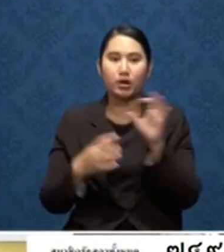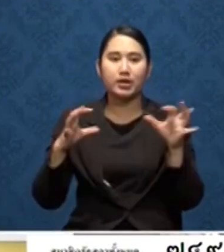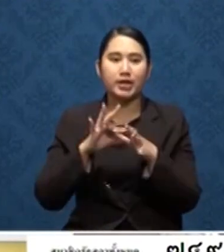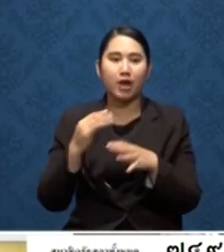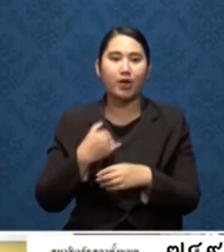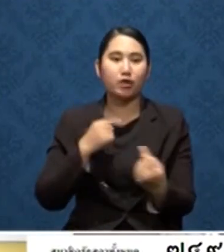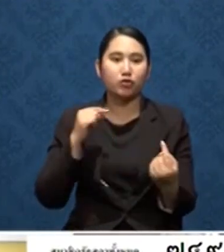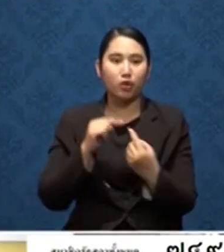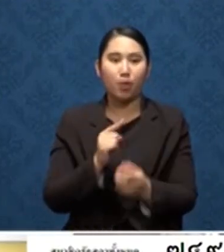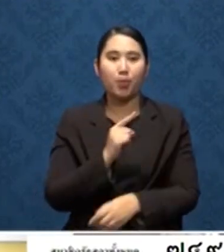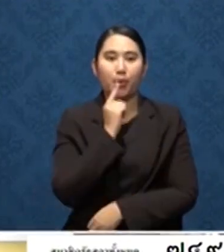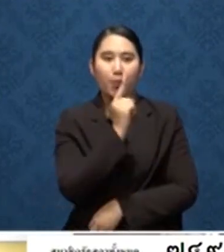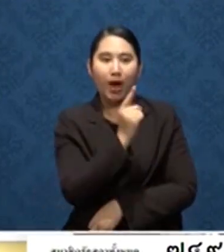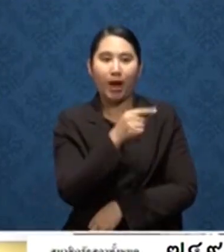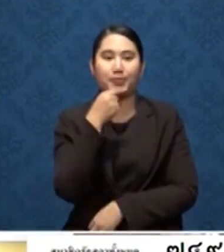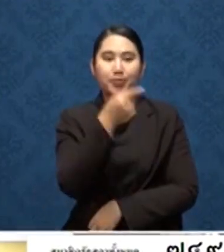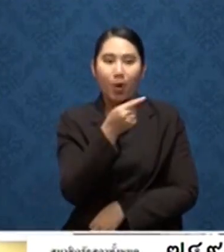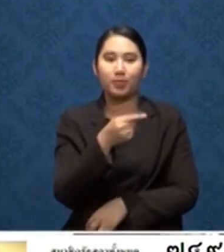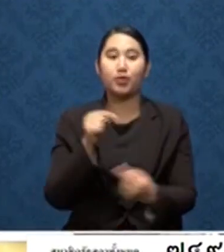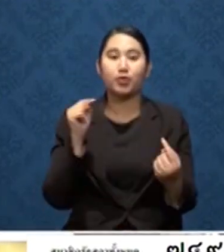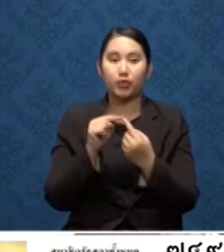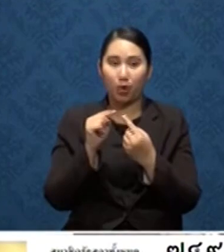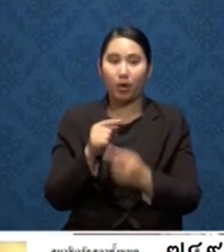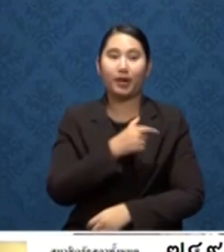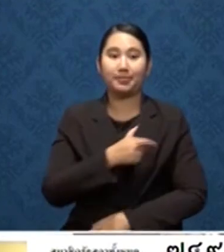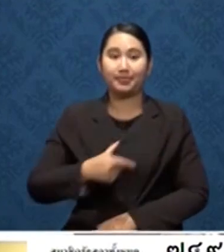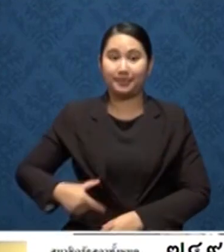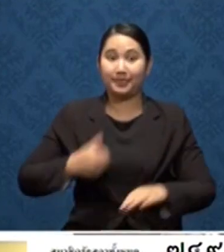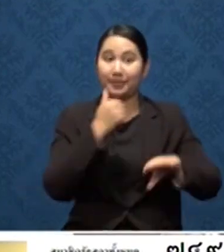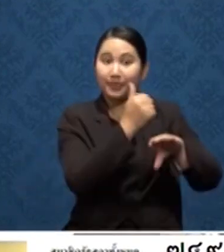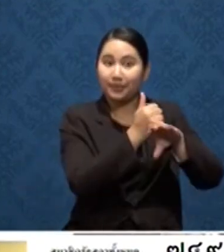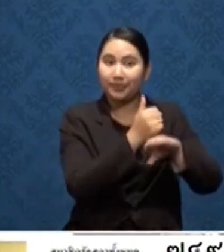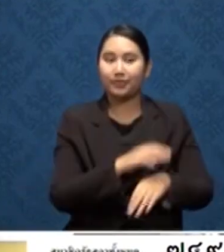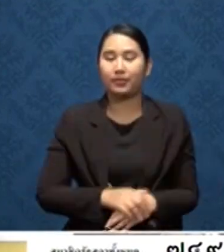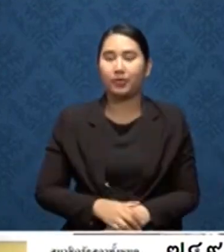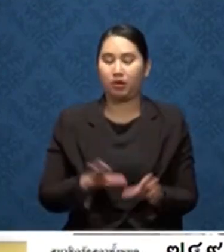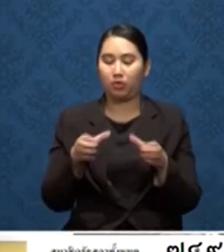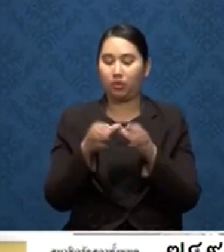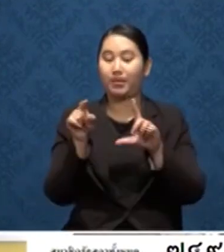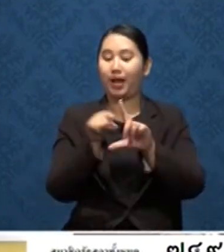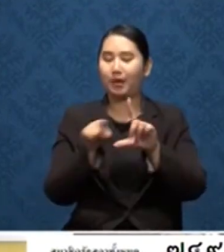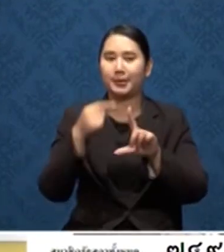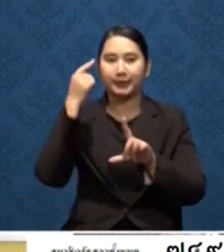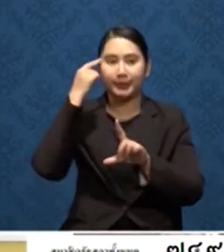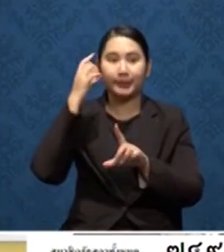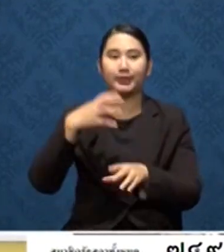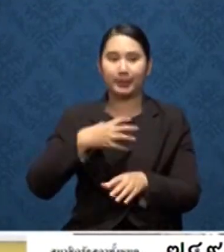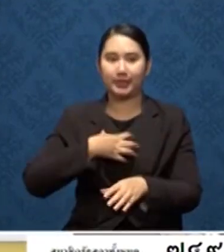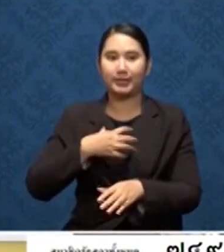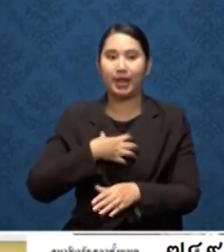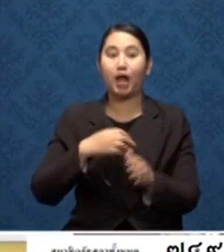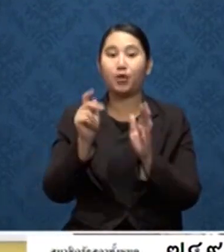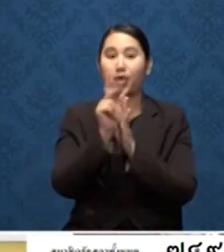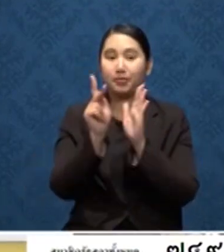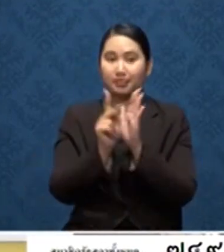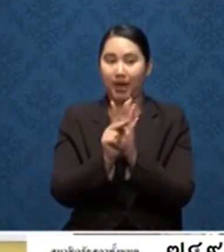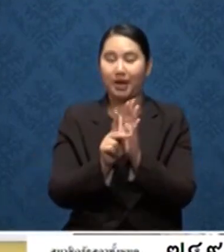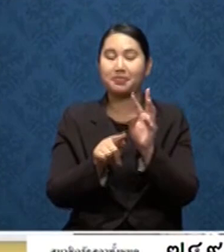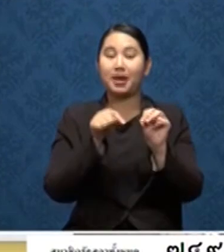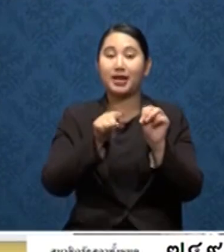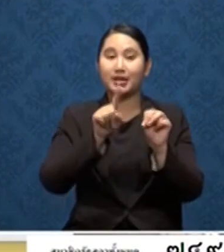พระมหากษัตริย์เจตนาของพรรคก้าวไกลในการเสนอให้มีการแก้ไขกฎหมายอาญามาตรานี้